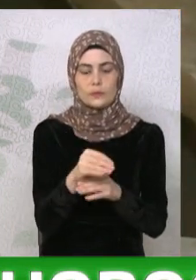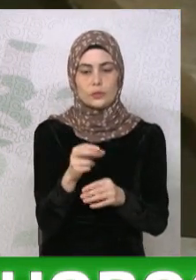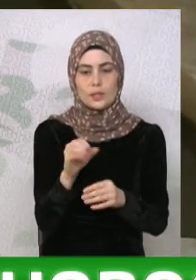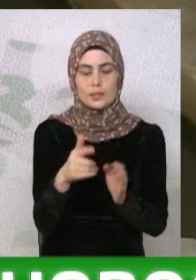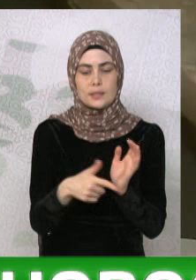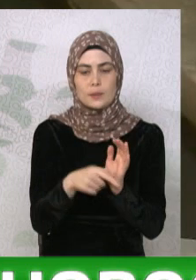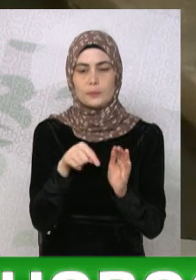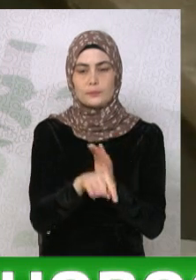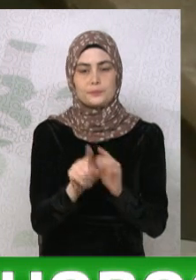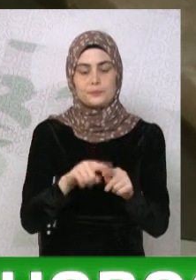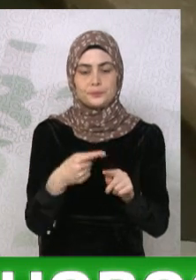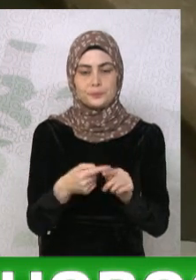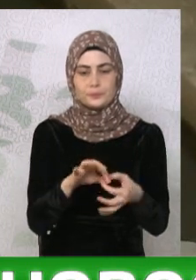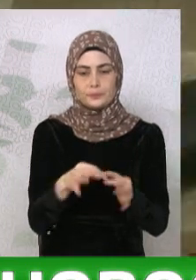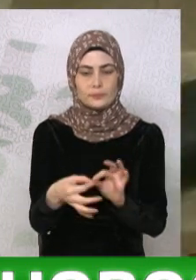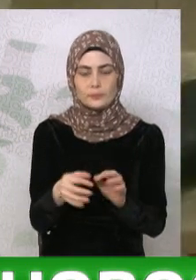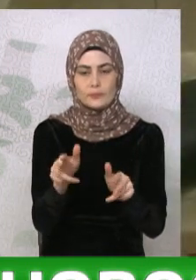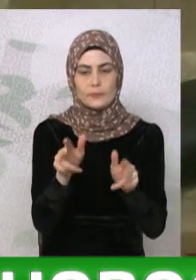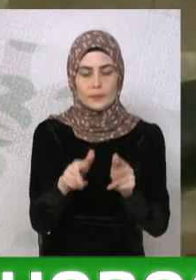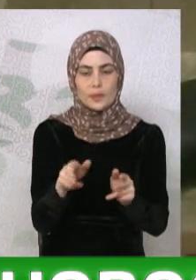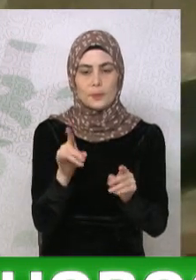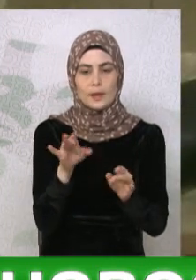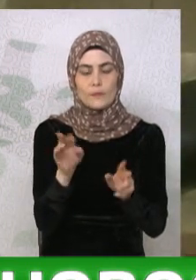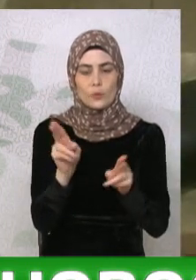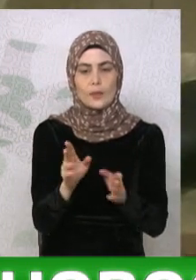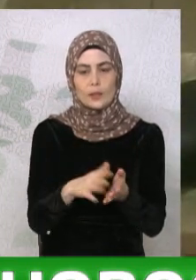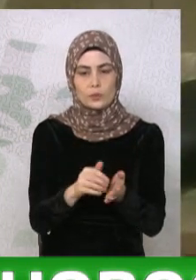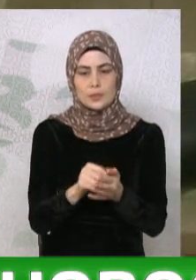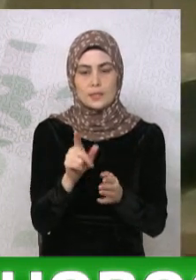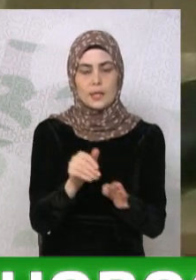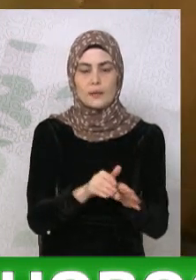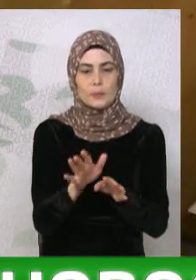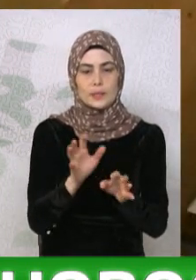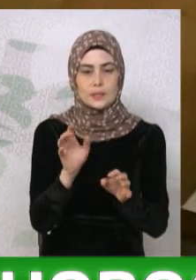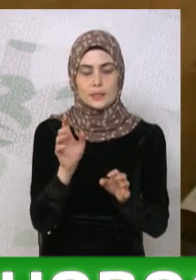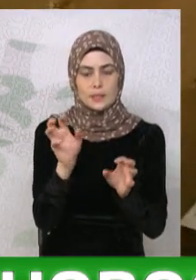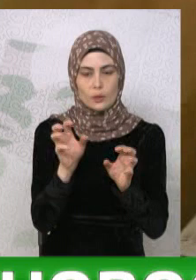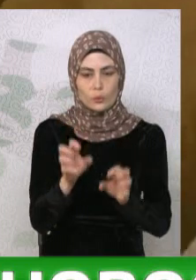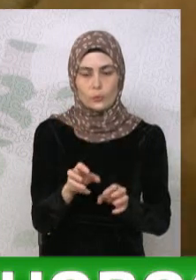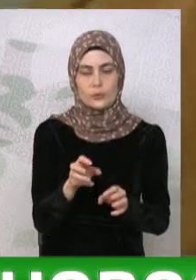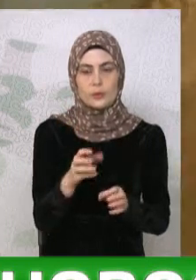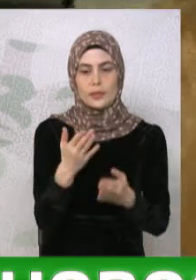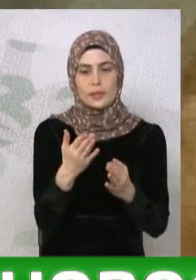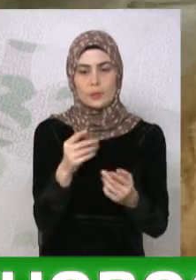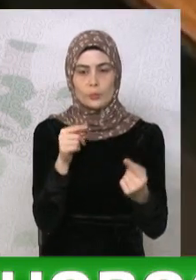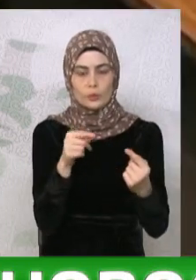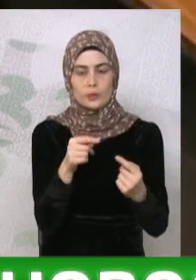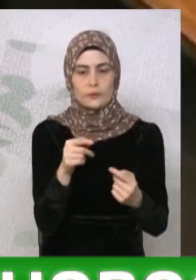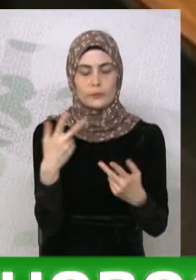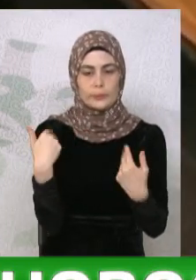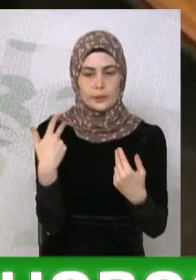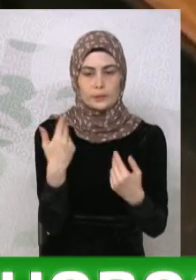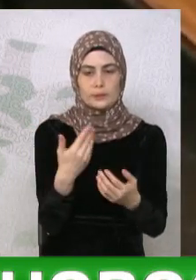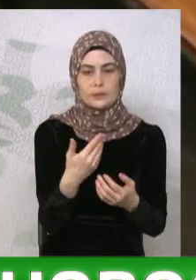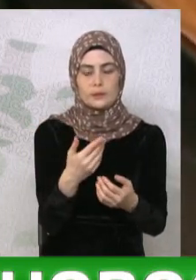Она предусматривает состав административного правонарушения за невыполнение законного требования или воспрепятствование сотруднику в